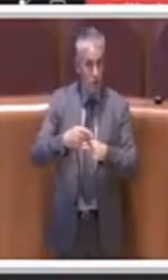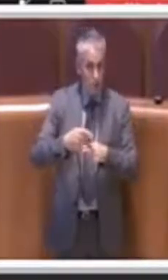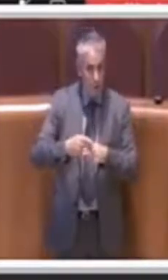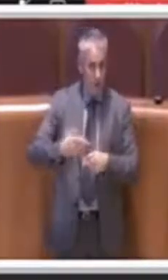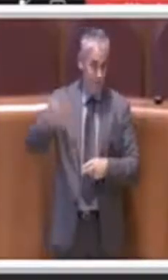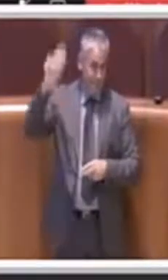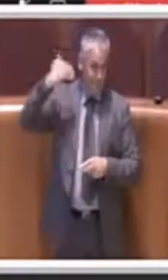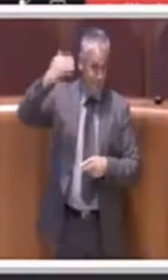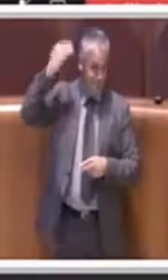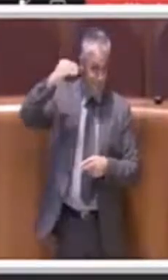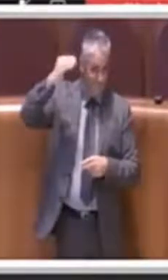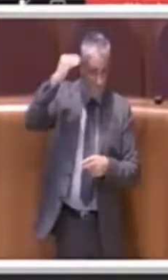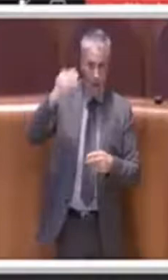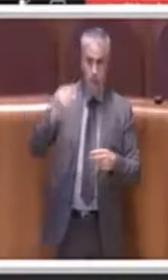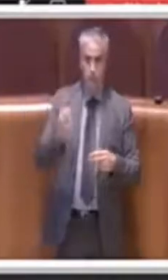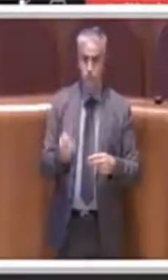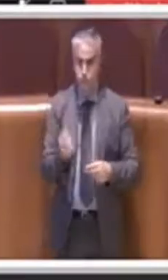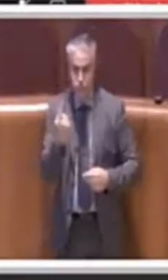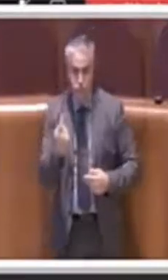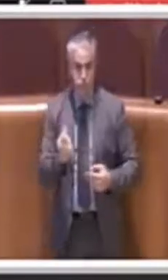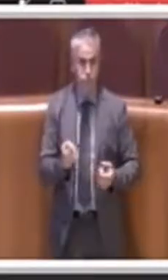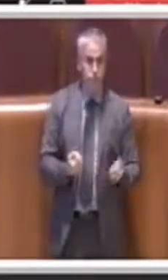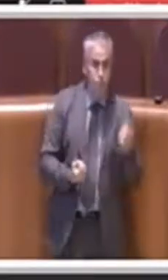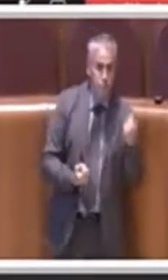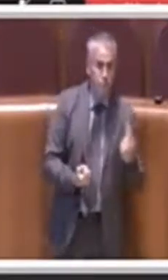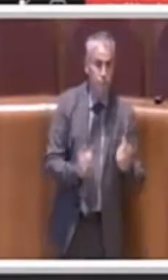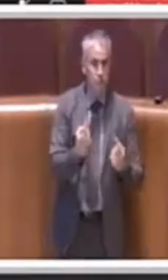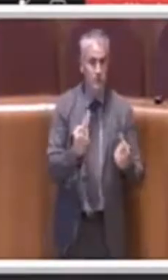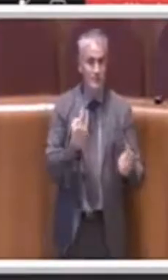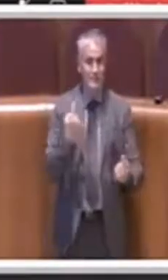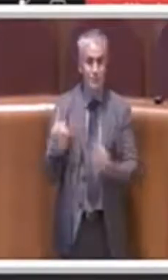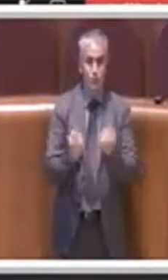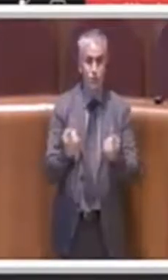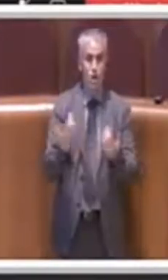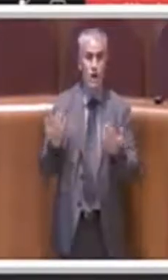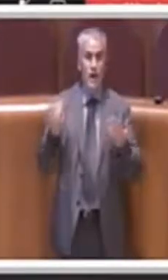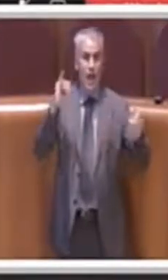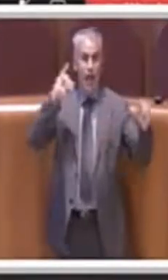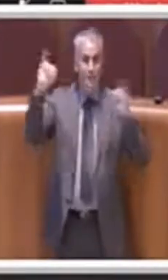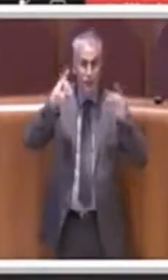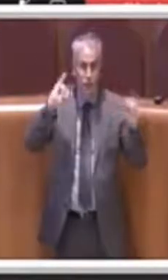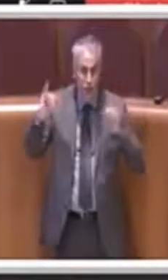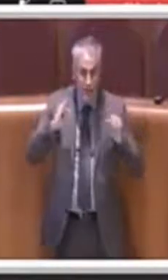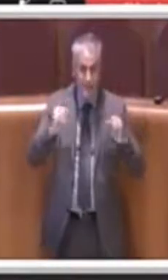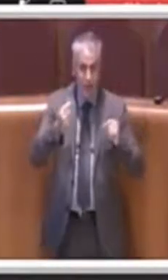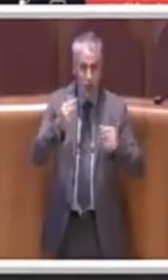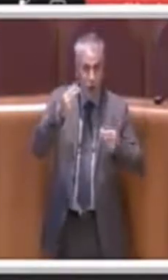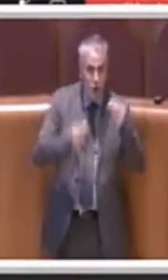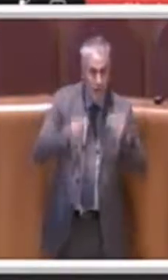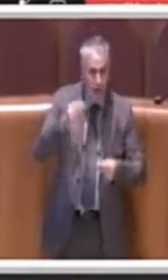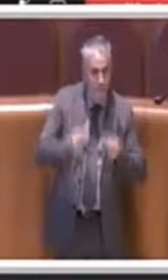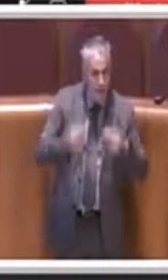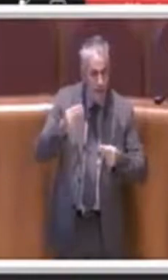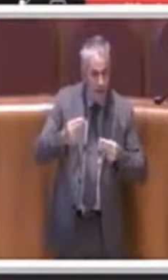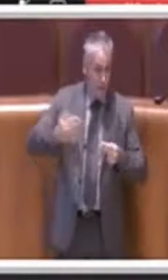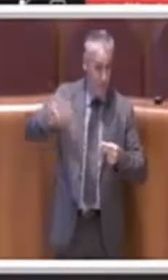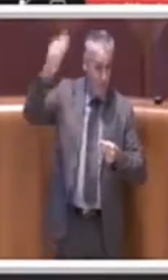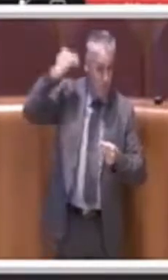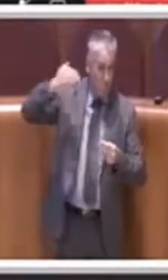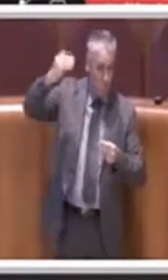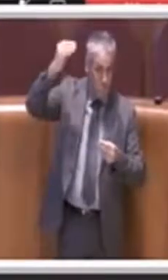per un altro, ci si è trovati di fronte a delle emergenze dal punto di vista contabile che hanno poi